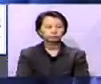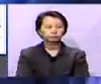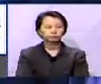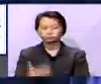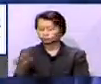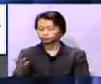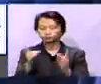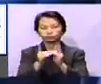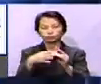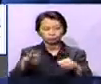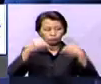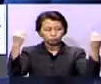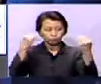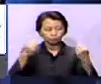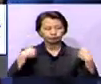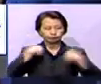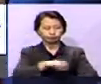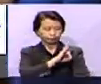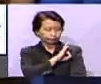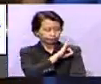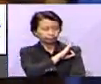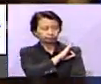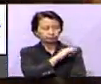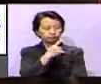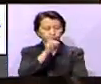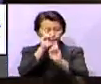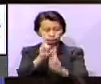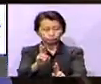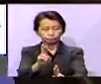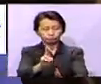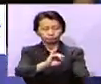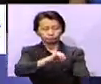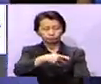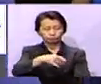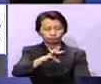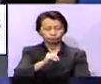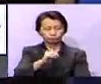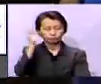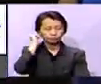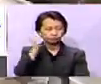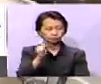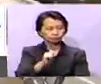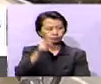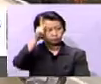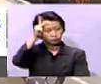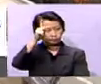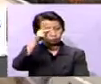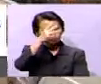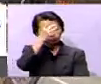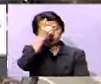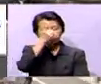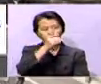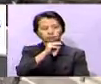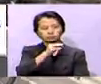Beliau ditemui selepas majlis pemakaian pangkat penolong Pesuruhjaya Kehormat Pertahanan Awam kepada Setiausaha Kerajaan Negeri Kelantan Dato' Muhammad Fauzi